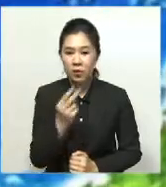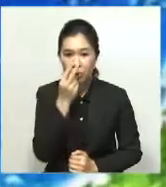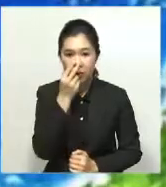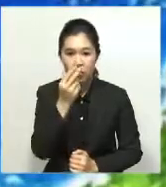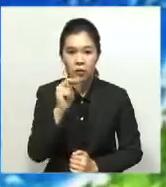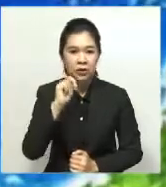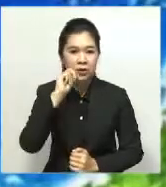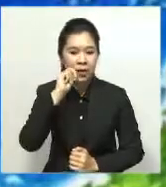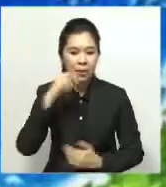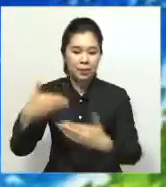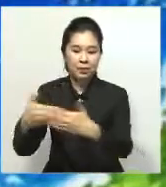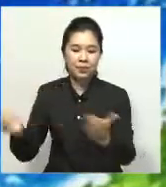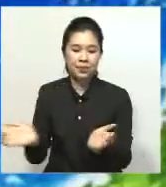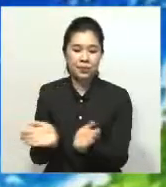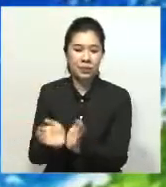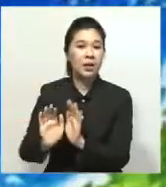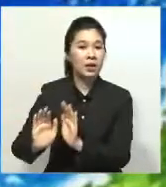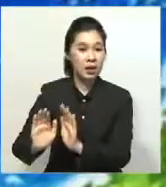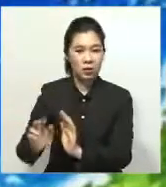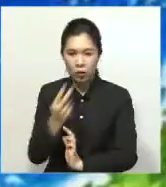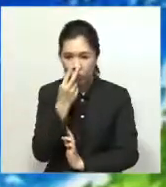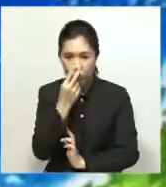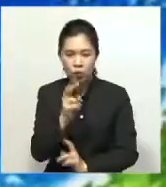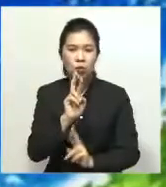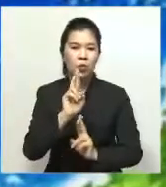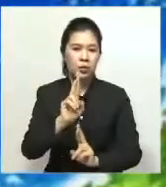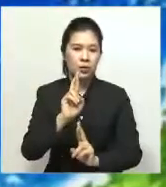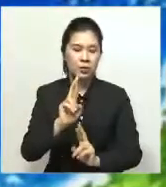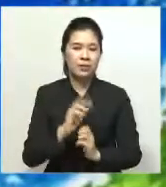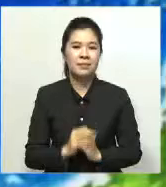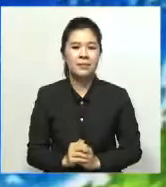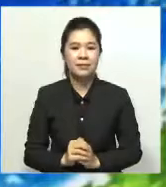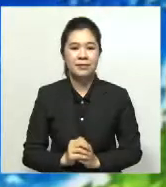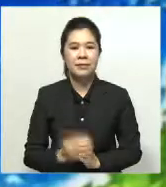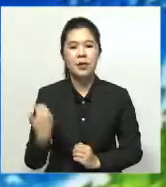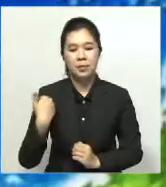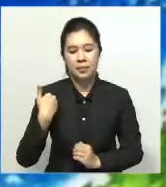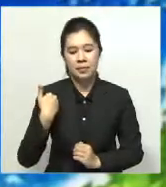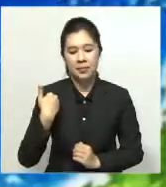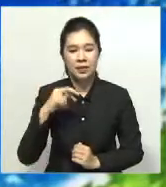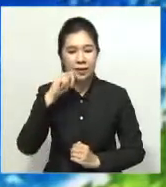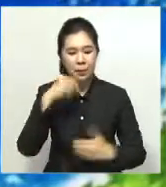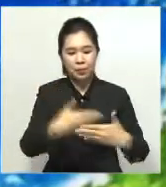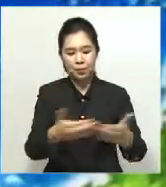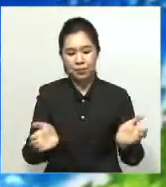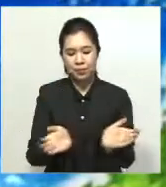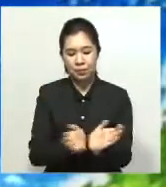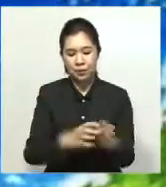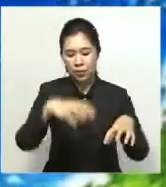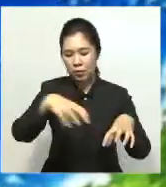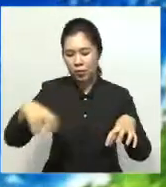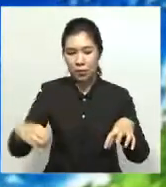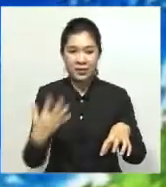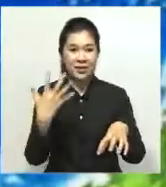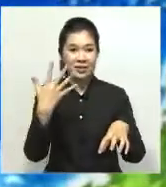อบสถานการณ์น้ำในอ่างเก็บน้ำที่ต้องเฝ้าระวังเป็นพิเศษกันบ้างนะคะวันนี้ยังคงมีอยู่5แห่งที่ต้องติดตามสถานการณ์จุ